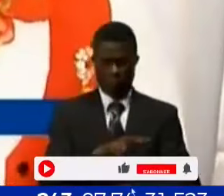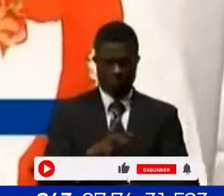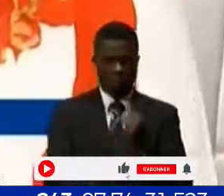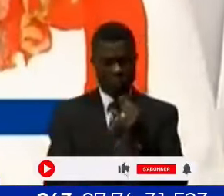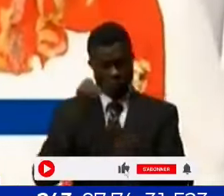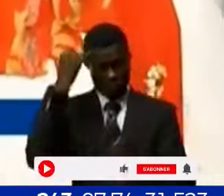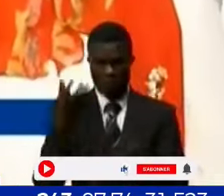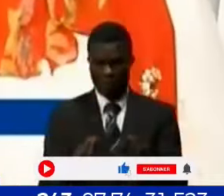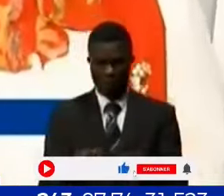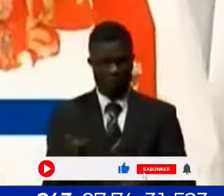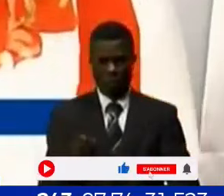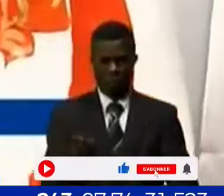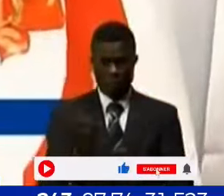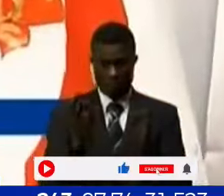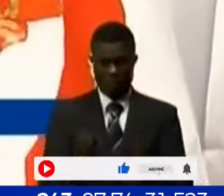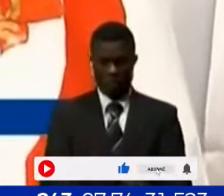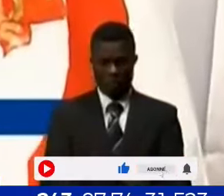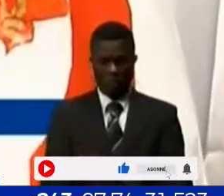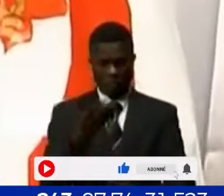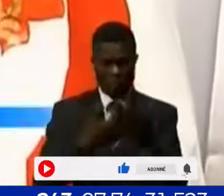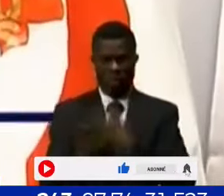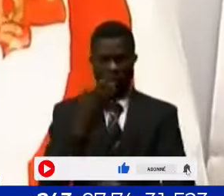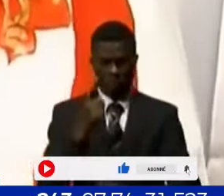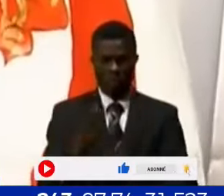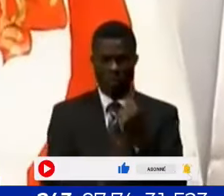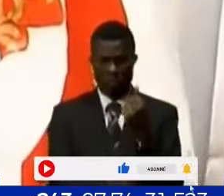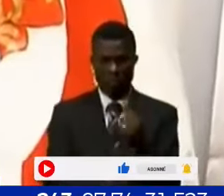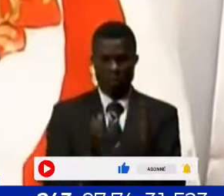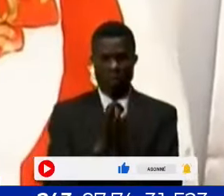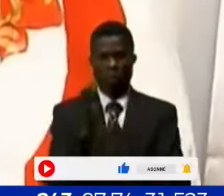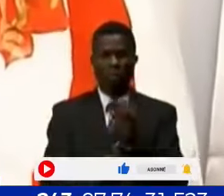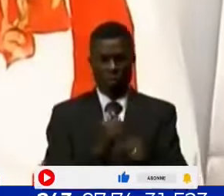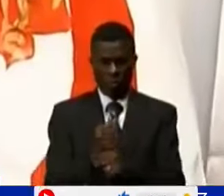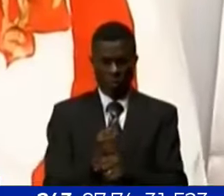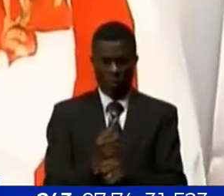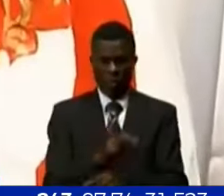que c'est facile hein, de remplacer quelqu'un. Non. 10 ans, depuis